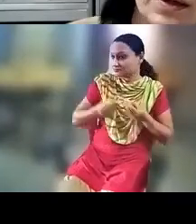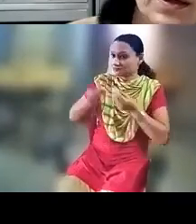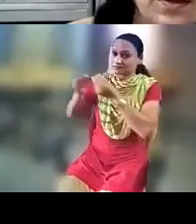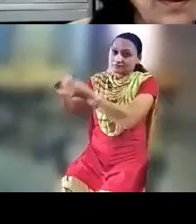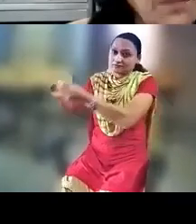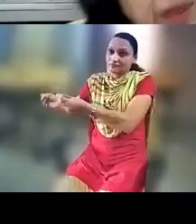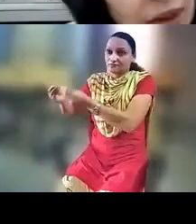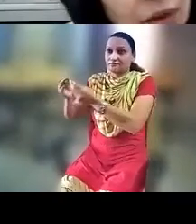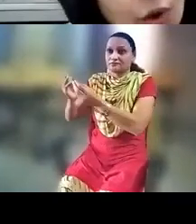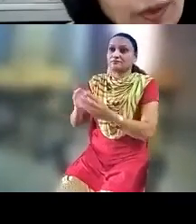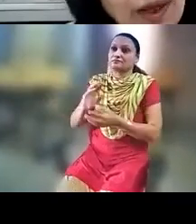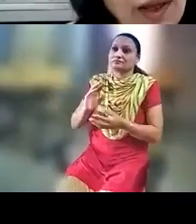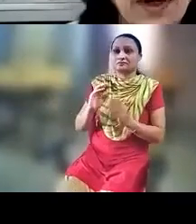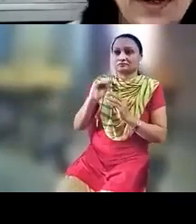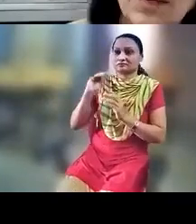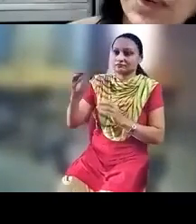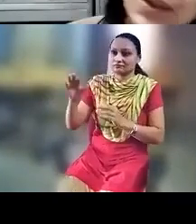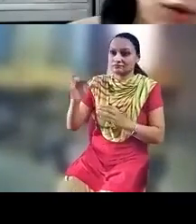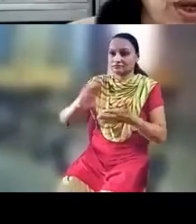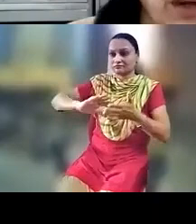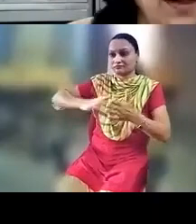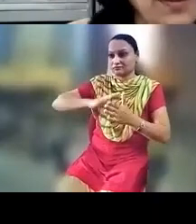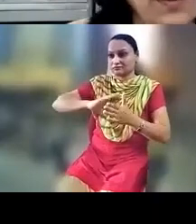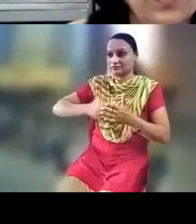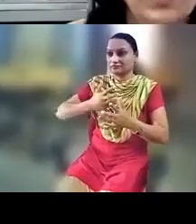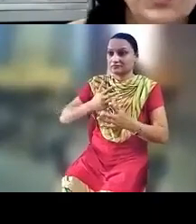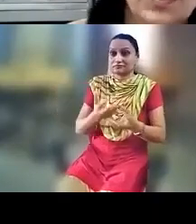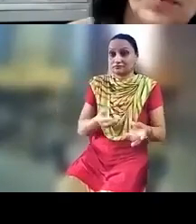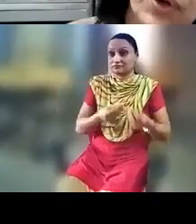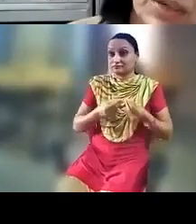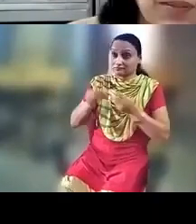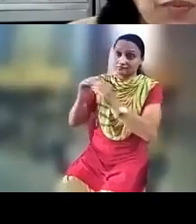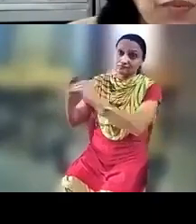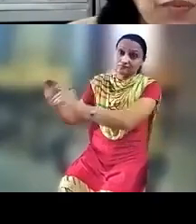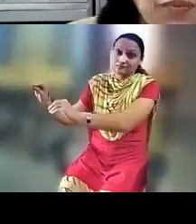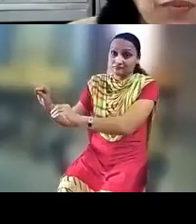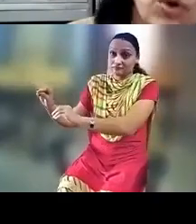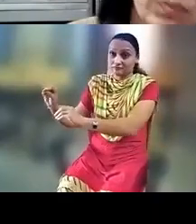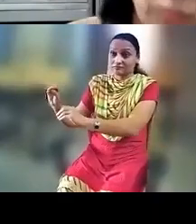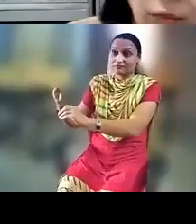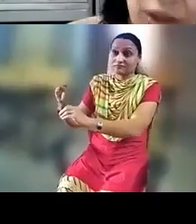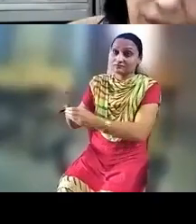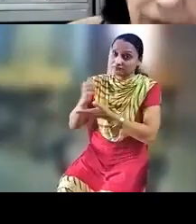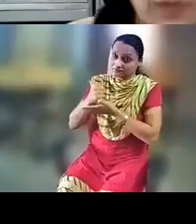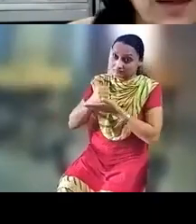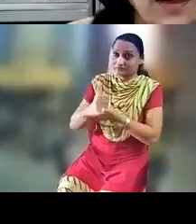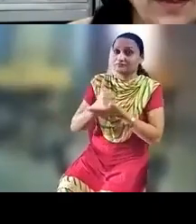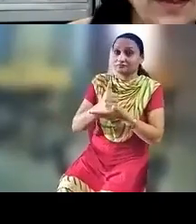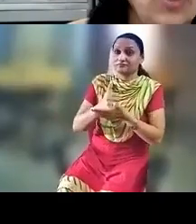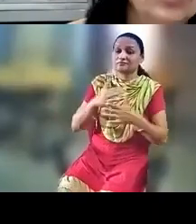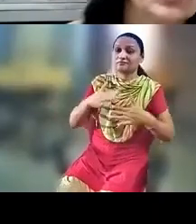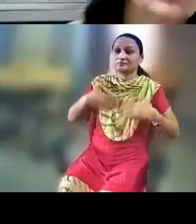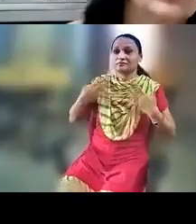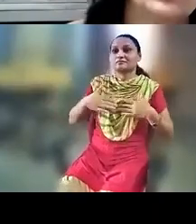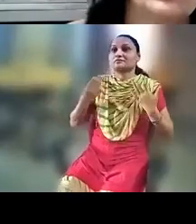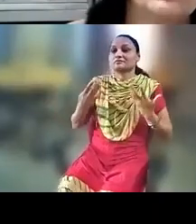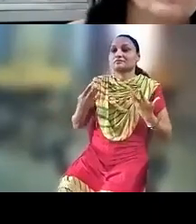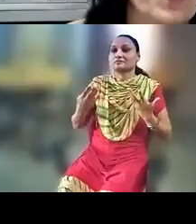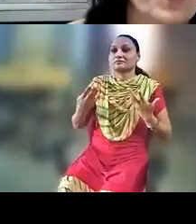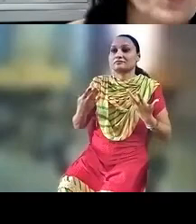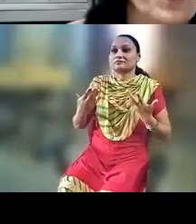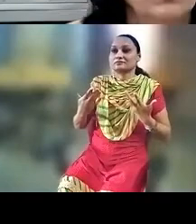पकड़ाना, बर्तन धोने में हेल्प करना, बर्तन उठाना रखना, पर ये सब सेवा में उनको बहुत आनंद आता है। और जब